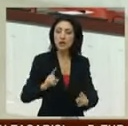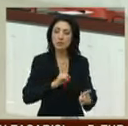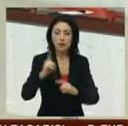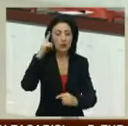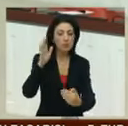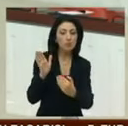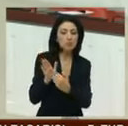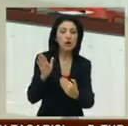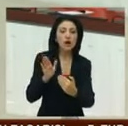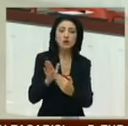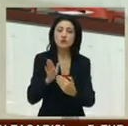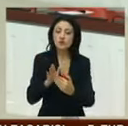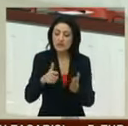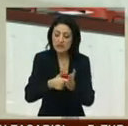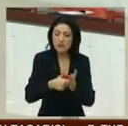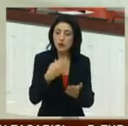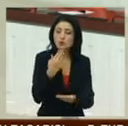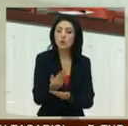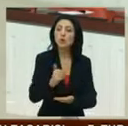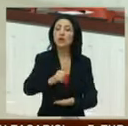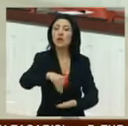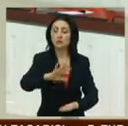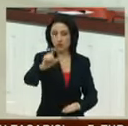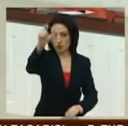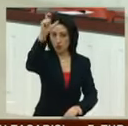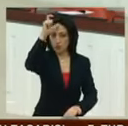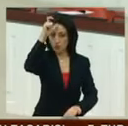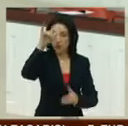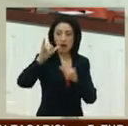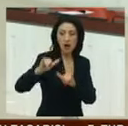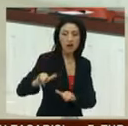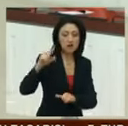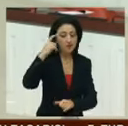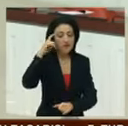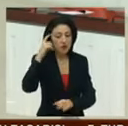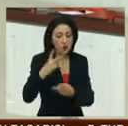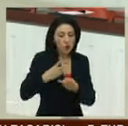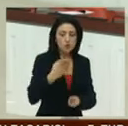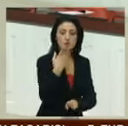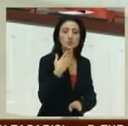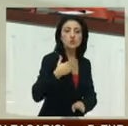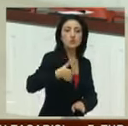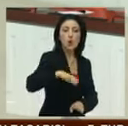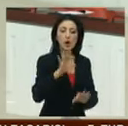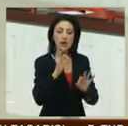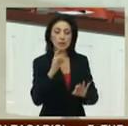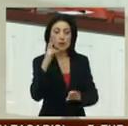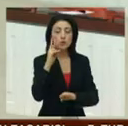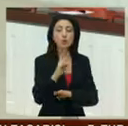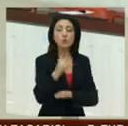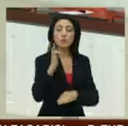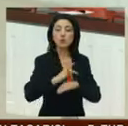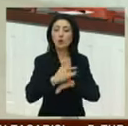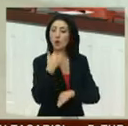başvuru enflasyonu ile anılmayacak. Türkiye hakkında fikir özgürlüğü yok kararına varılmış bir ülke